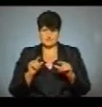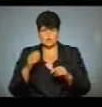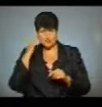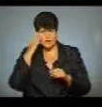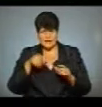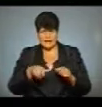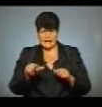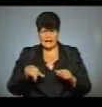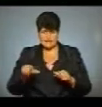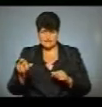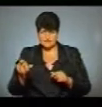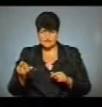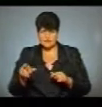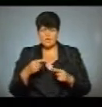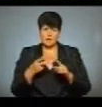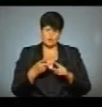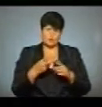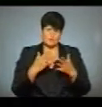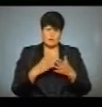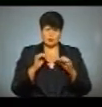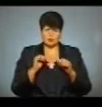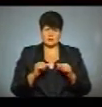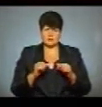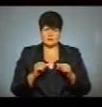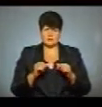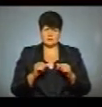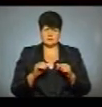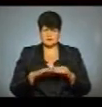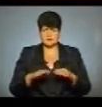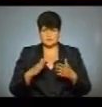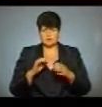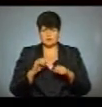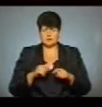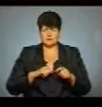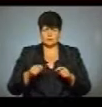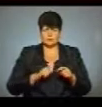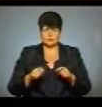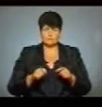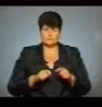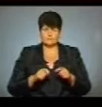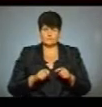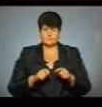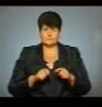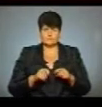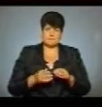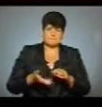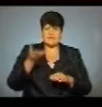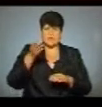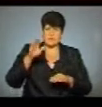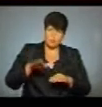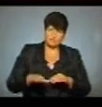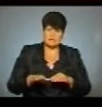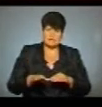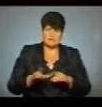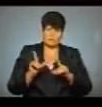лінії, другим мають можливість діти просто поюзати, використовуючи пульт управління, щось там підняти, опустити,